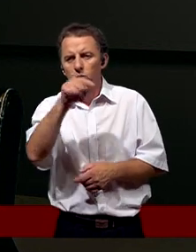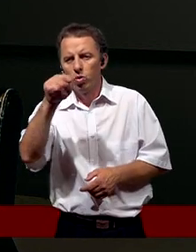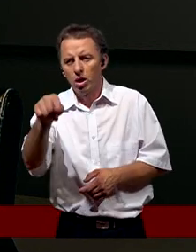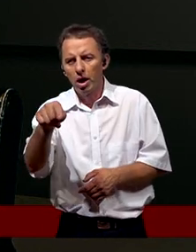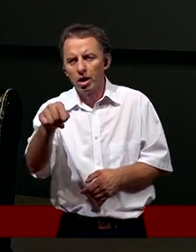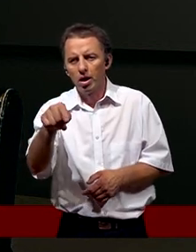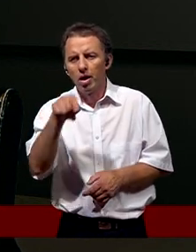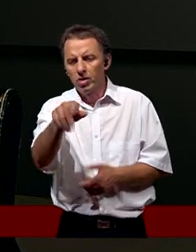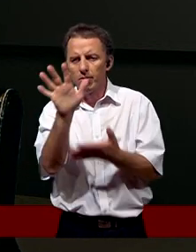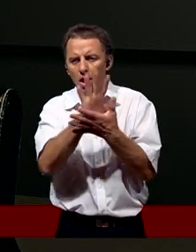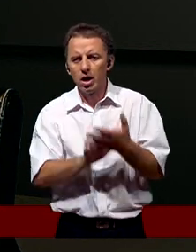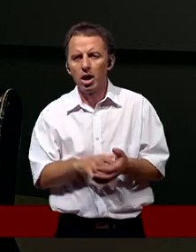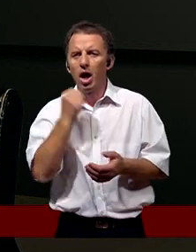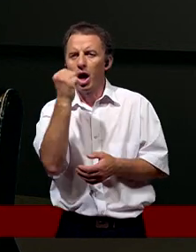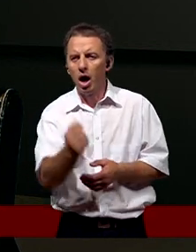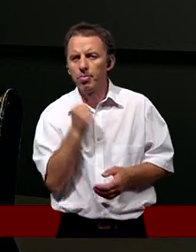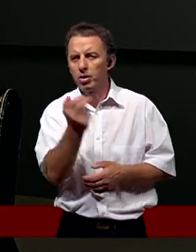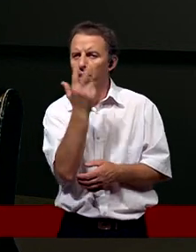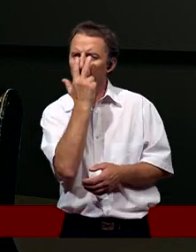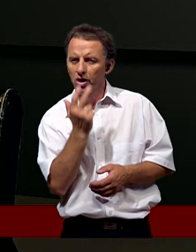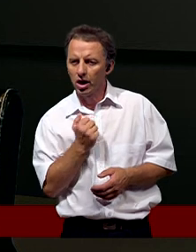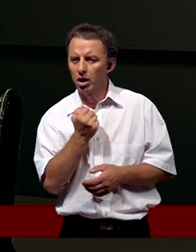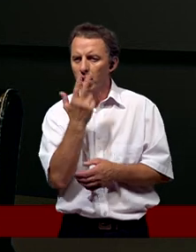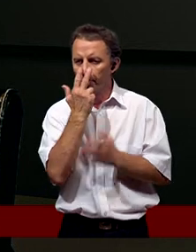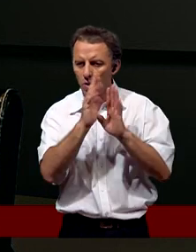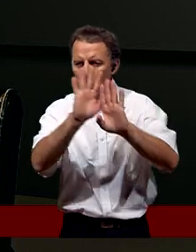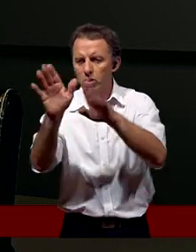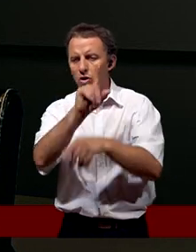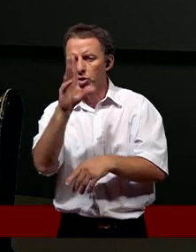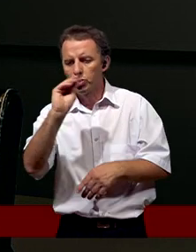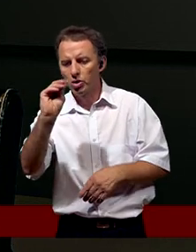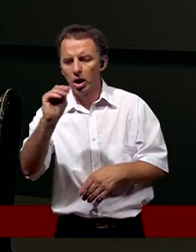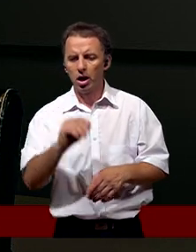tutaj w tym tekście apostoł Paweł wyraźnie właśnie pokazał,